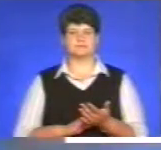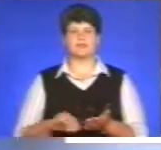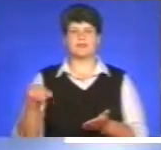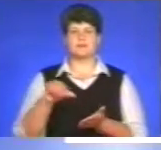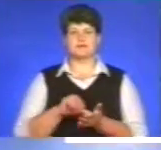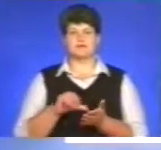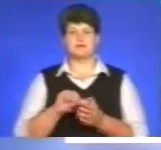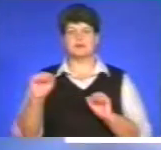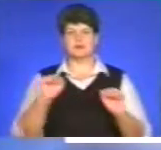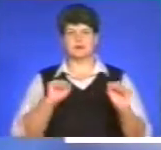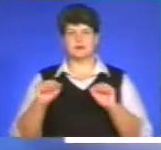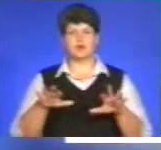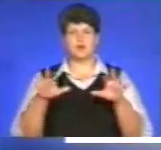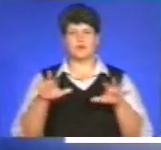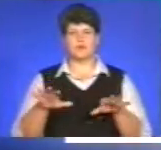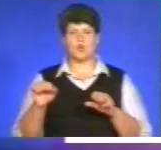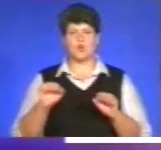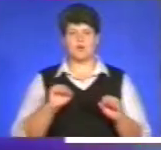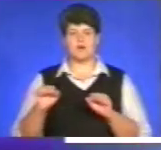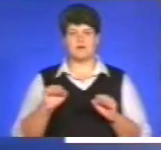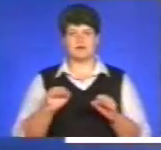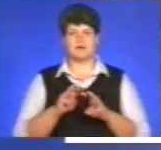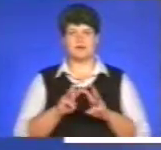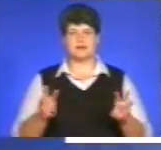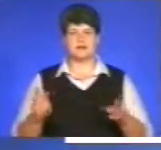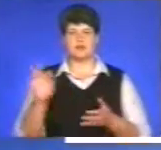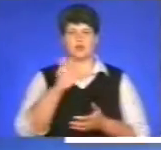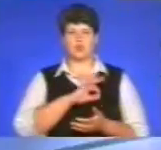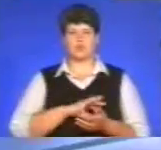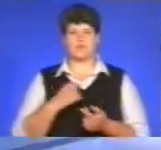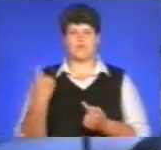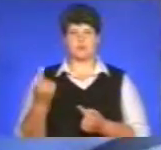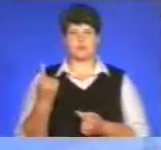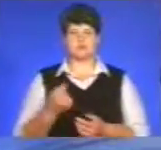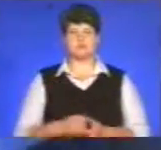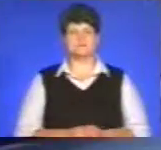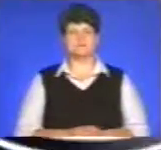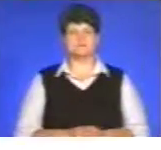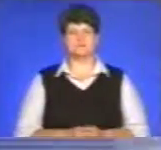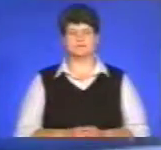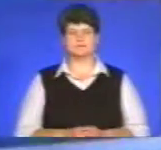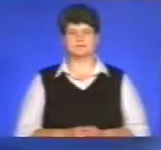Представили керівників головного управління Міністерства доходів в області.